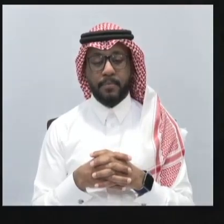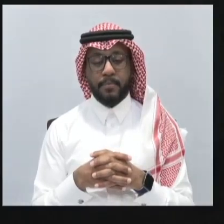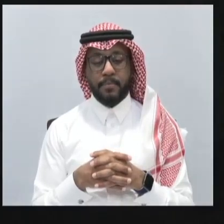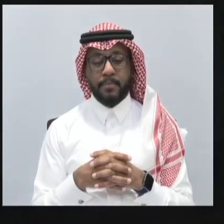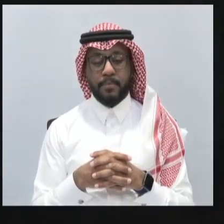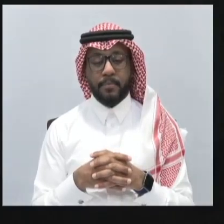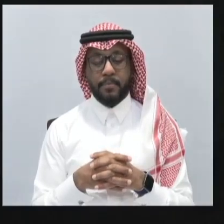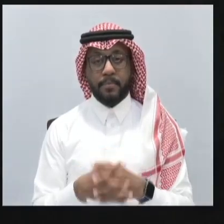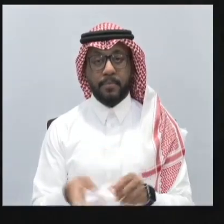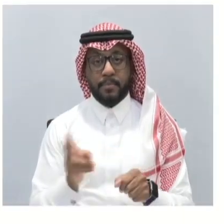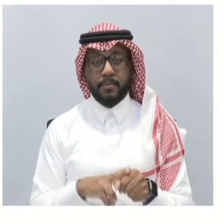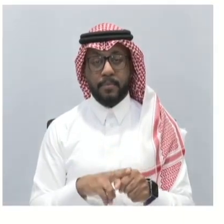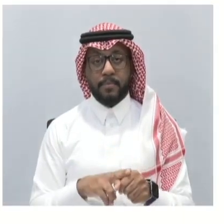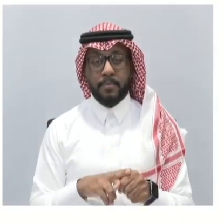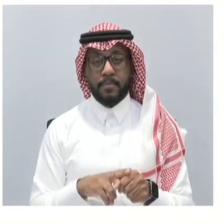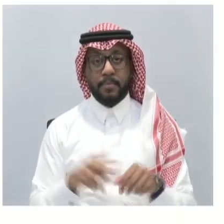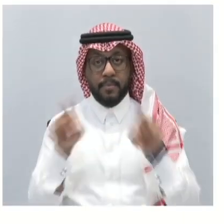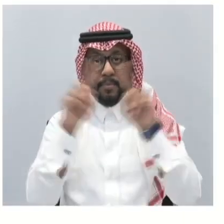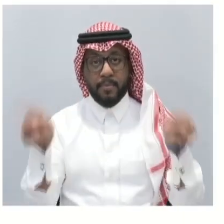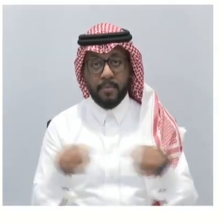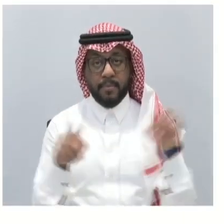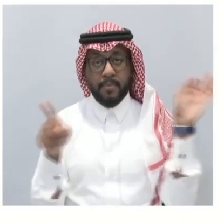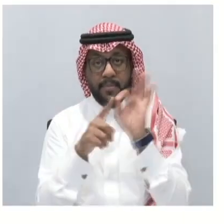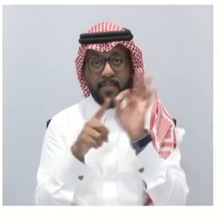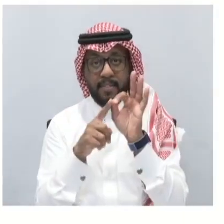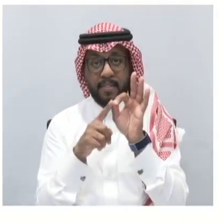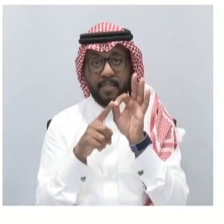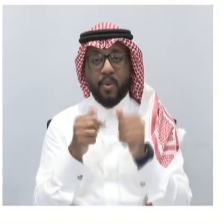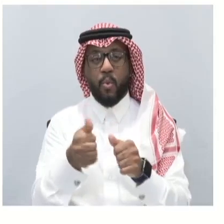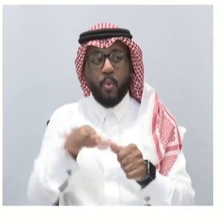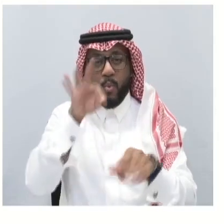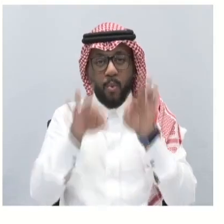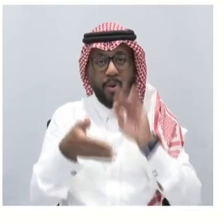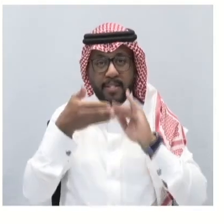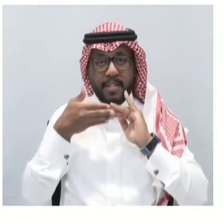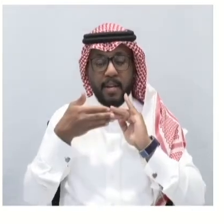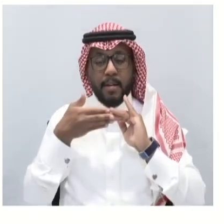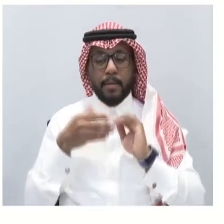نسوي يقول الاول الخطوه الاولى تساعد